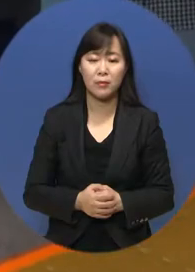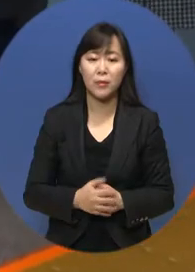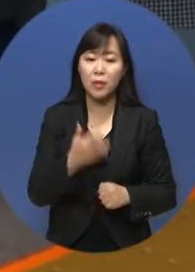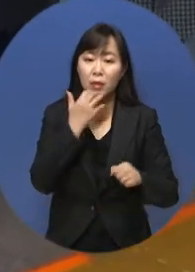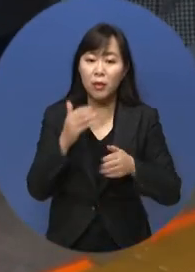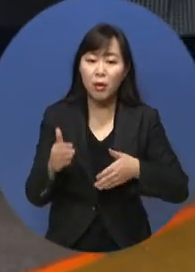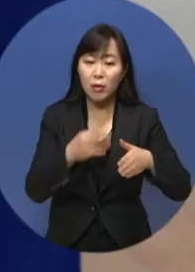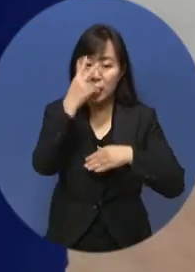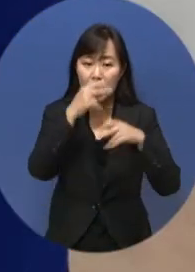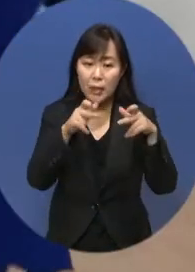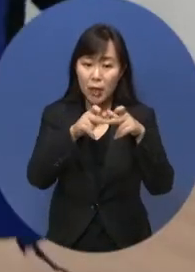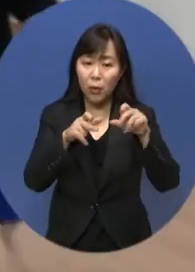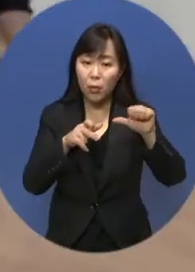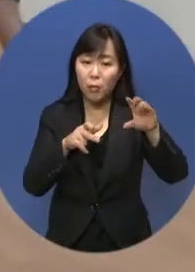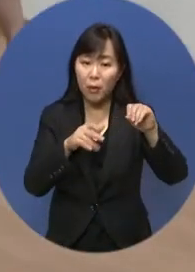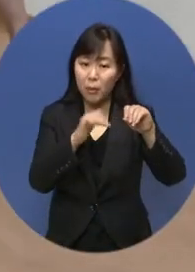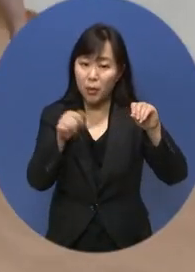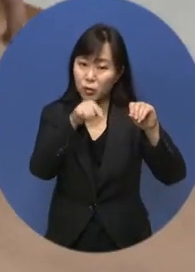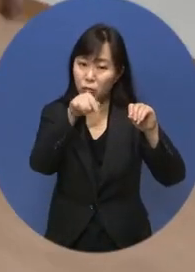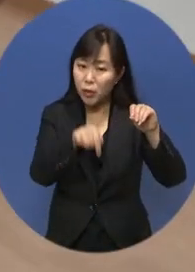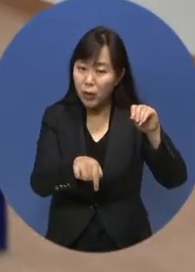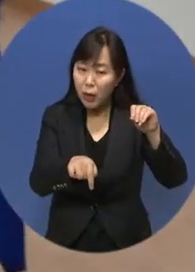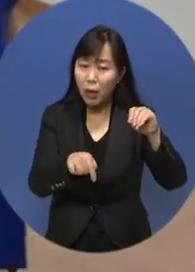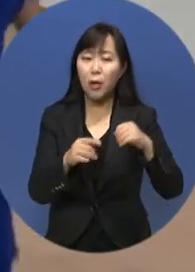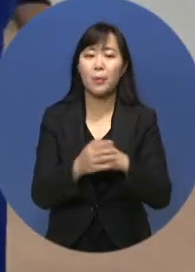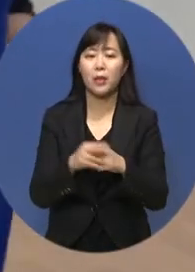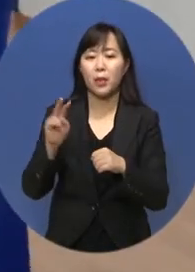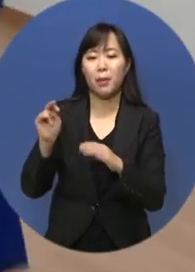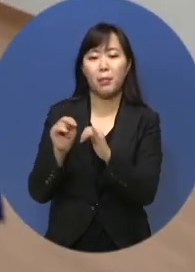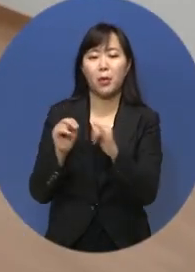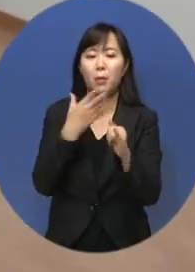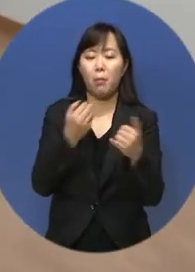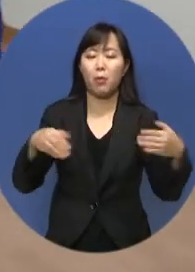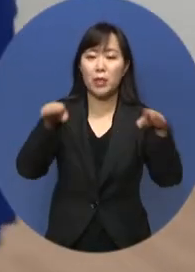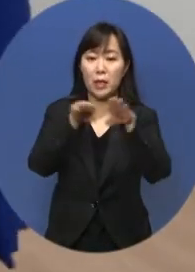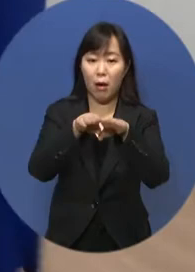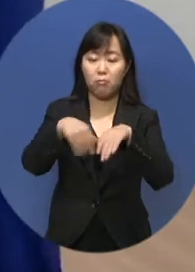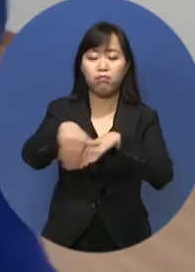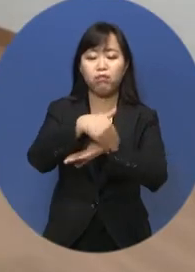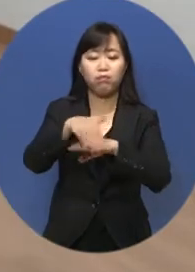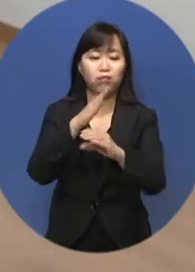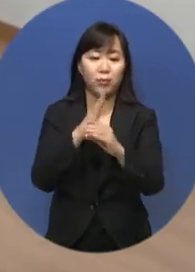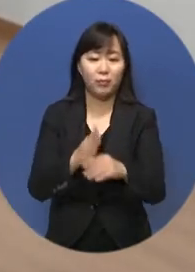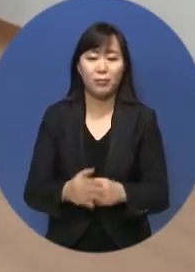경기도 시각장애인 5만여 명 가운데 2만여 명이 복지관을 이용하고 있습니다.